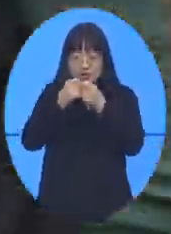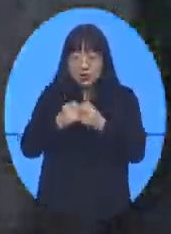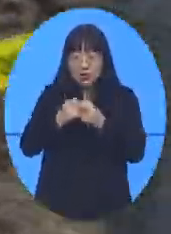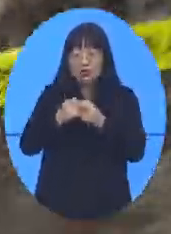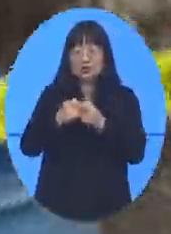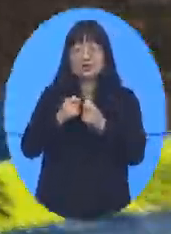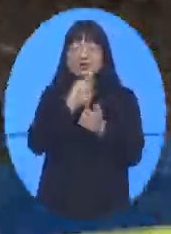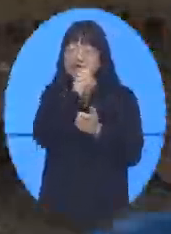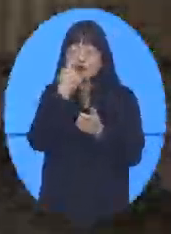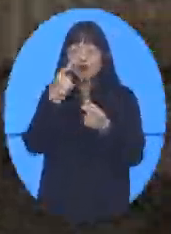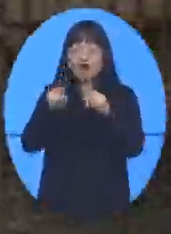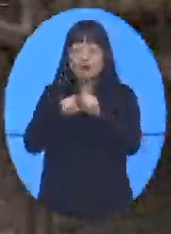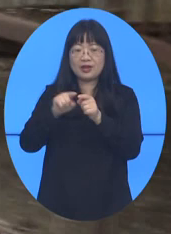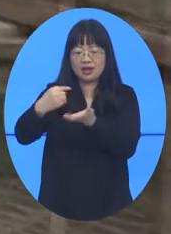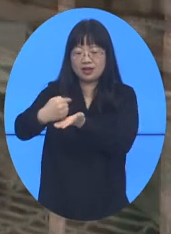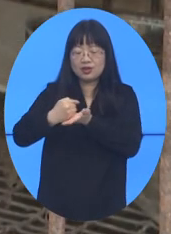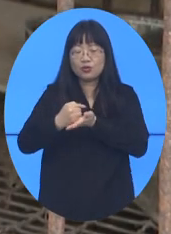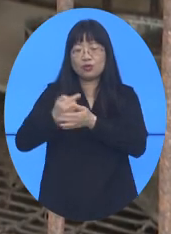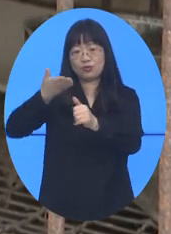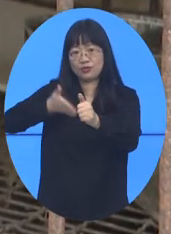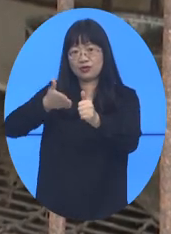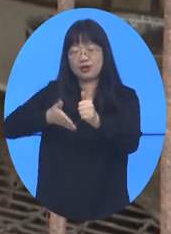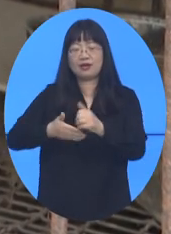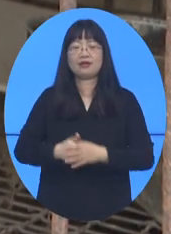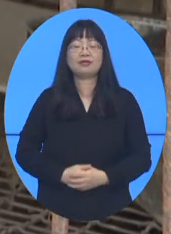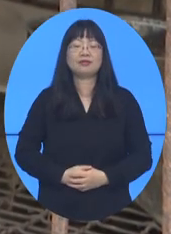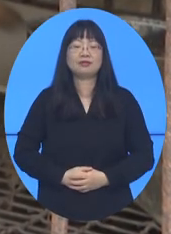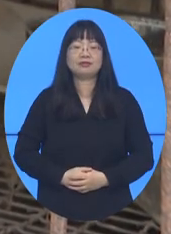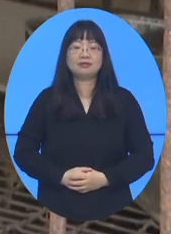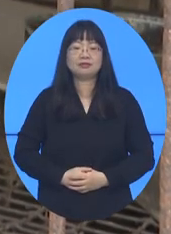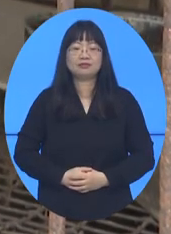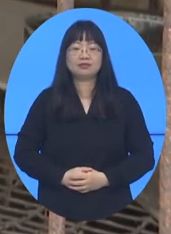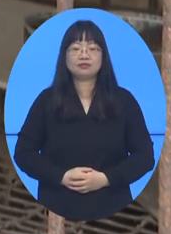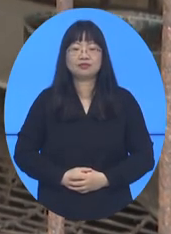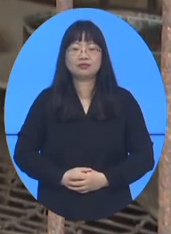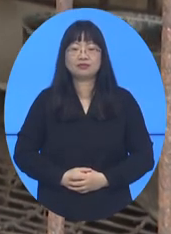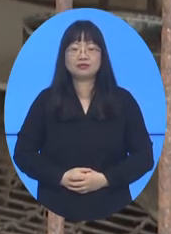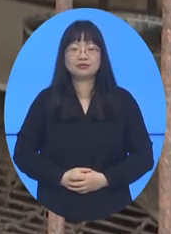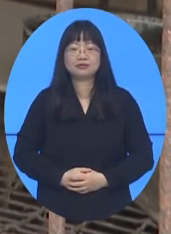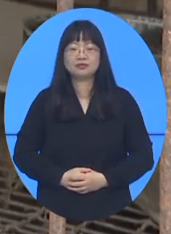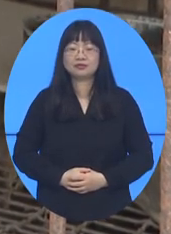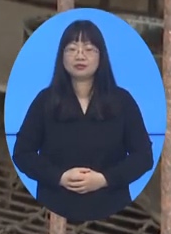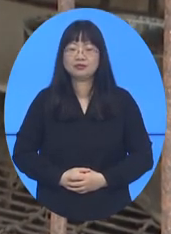증거물과 함께 제보해 줄 것을 당부했습니다. 경기 출TV 최창순입니다.